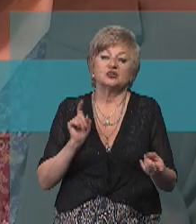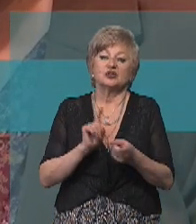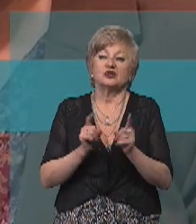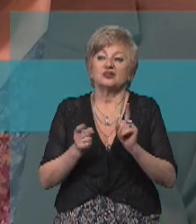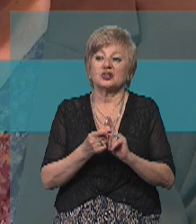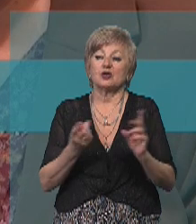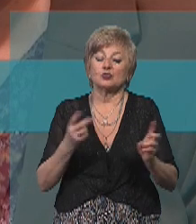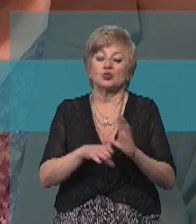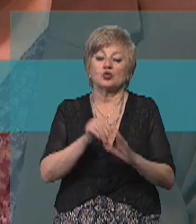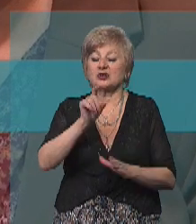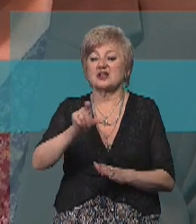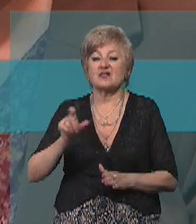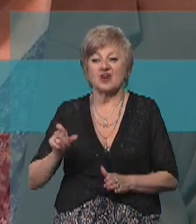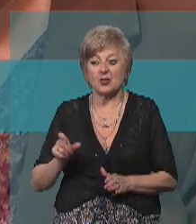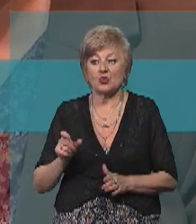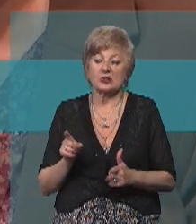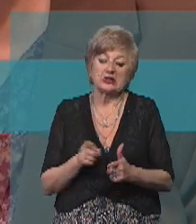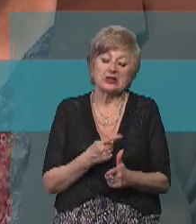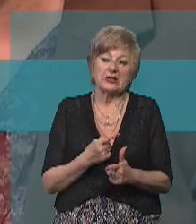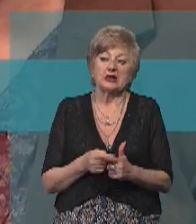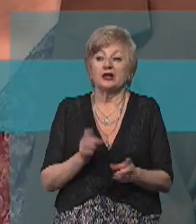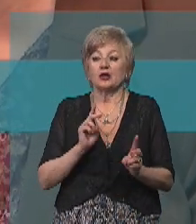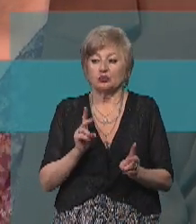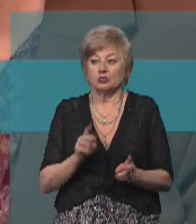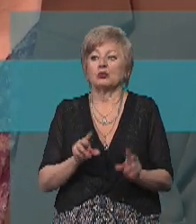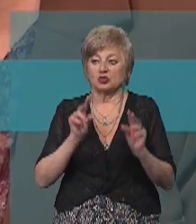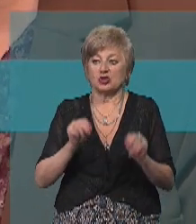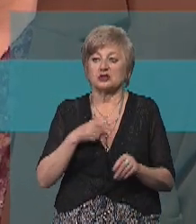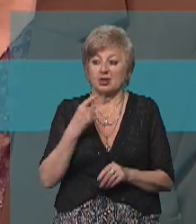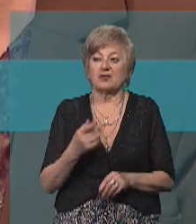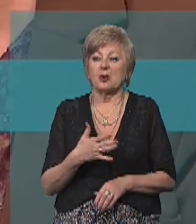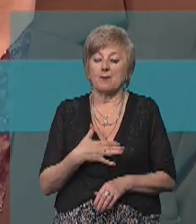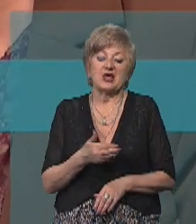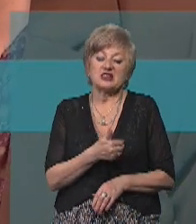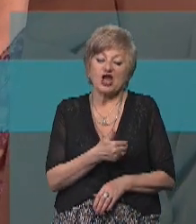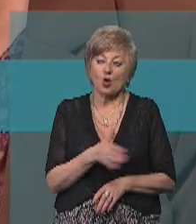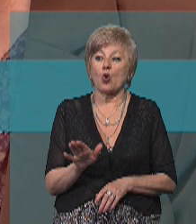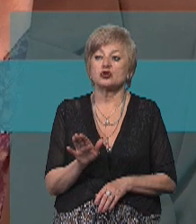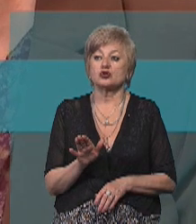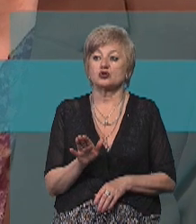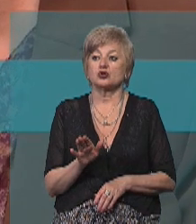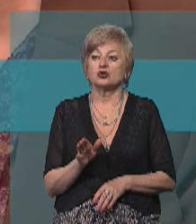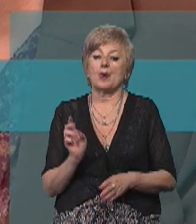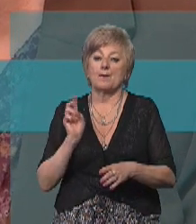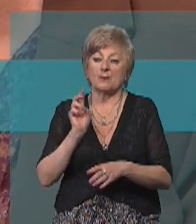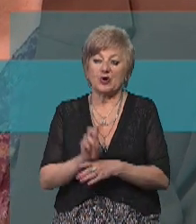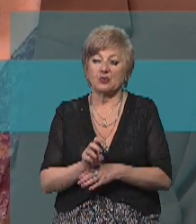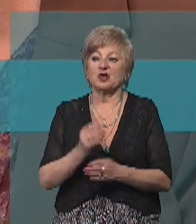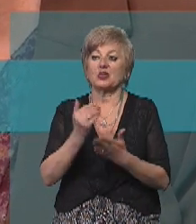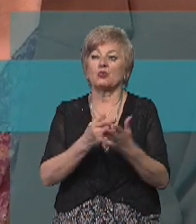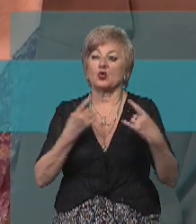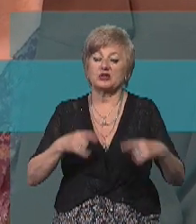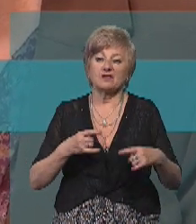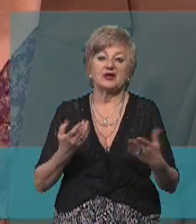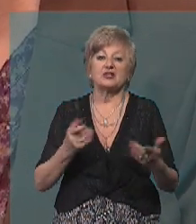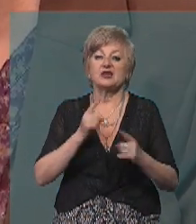із виборцями, або хтось відверто казав про те, що ми не хочемо приходити на програму, де